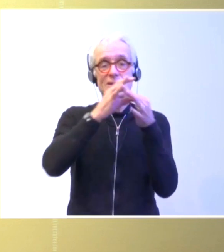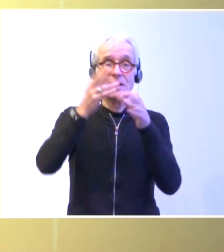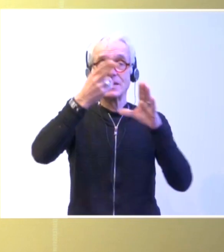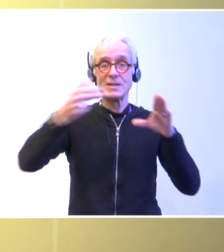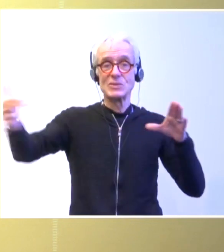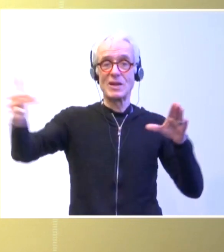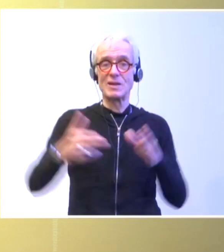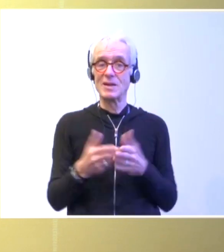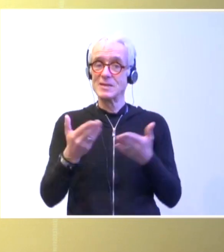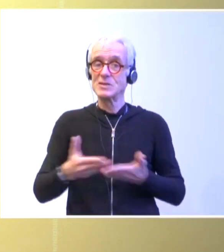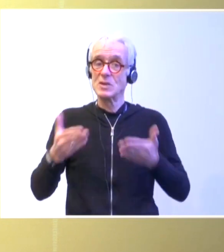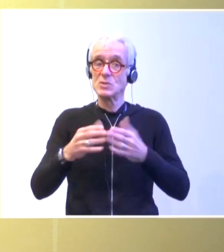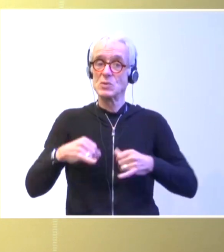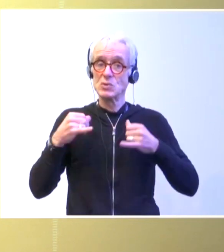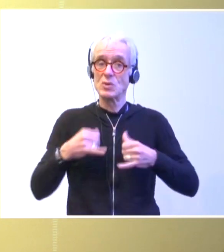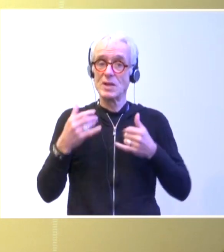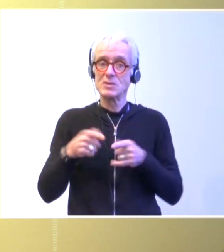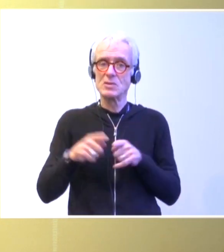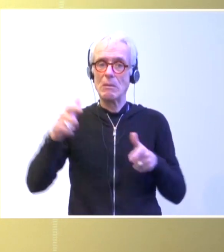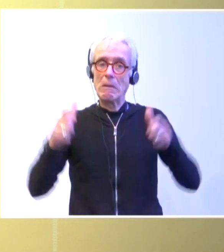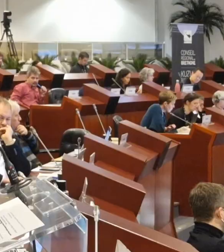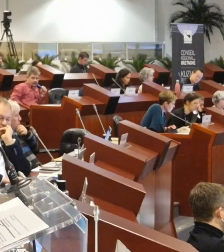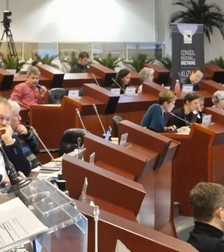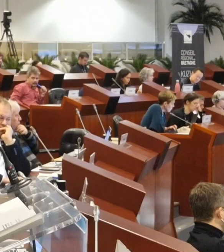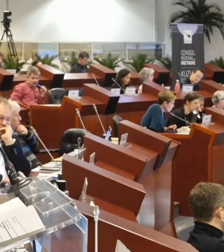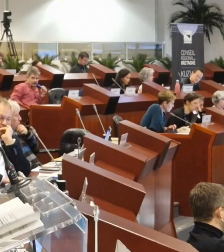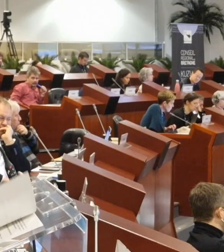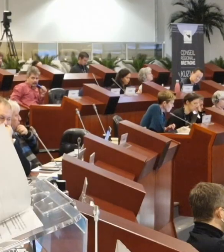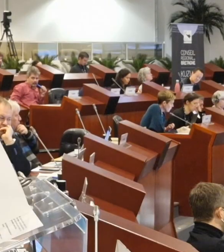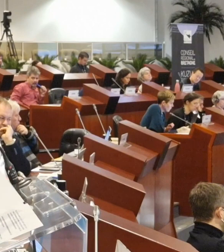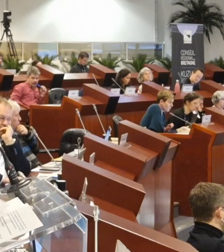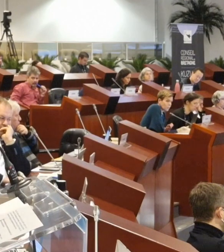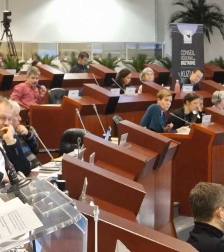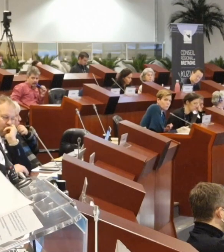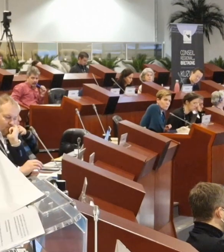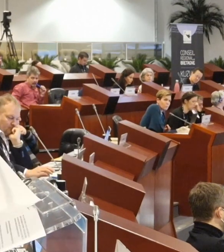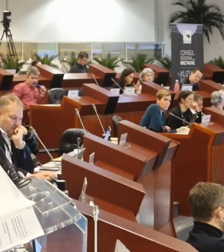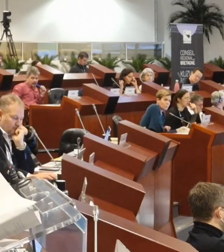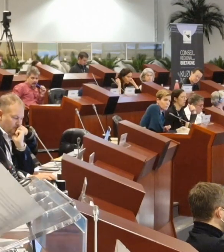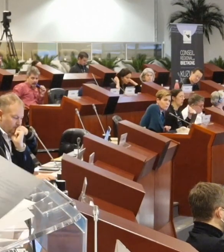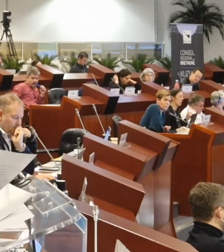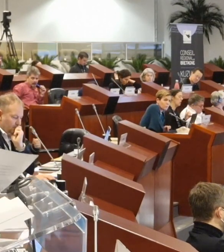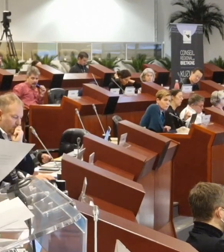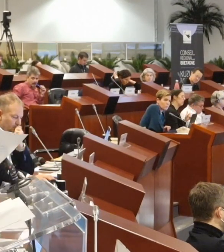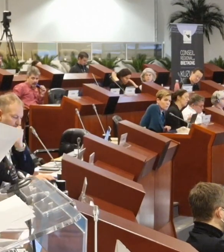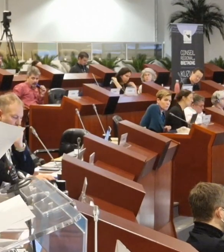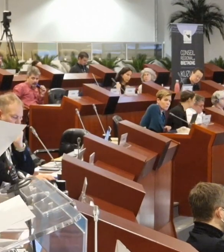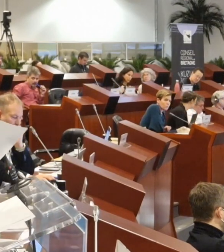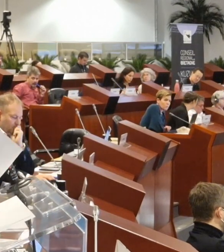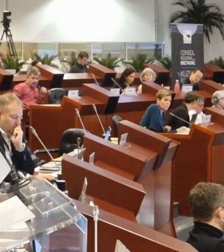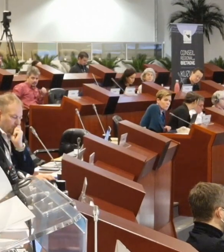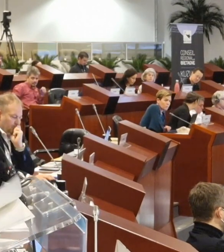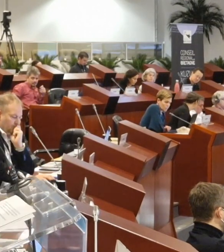La situation de la jeunesse aujourd'hui, elle n'est pas si critique que celle des anciens à l'époque, et heureusement, mais on reste dans un modèle similaire